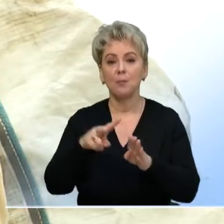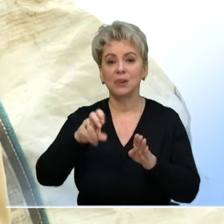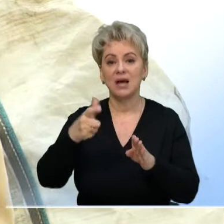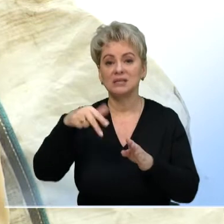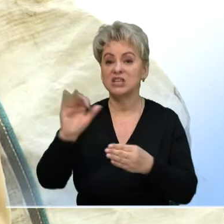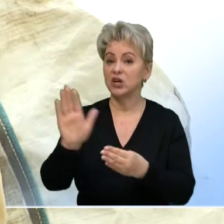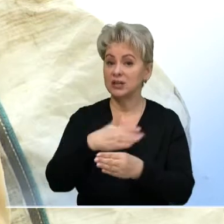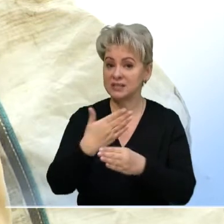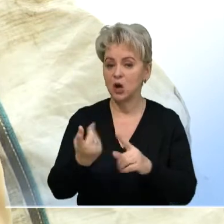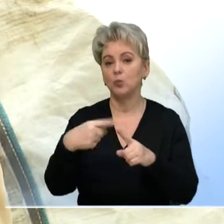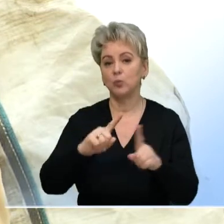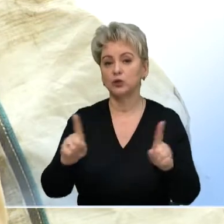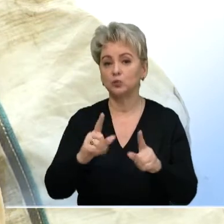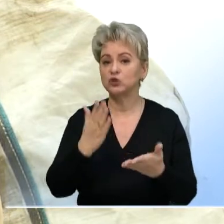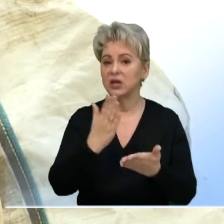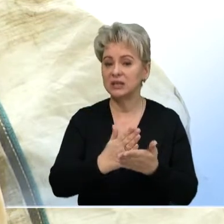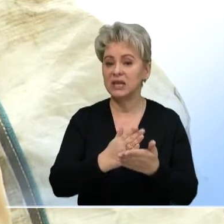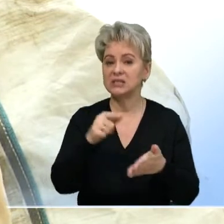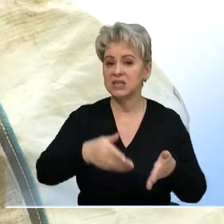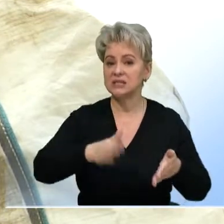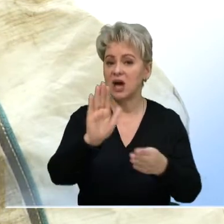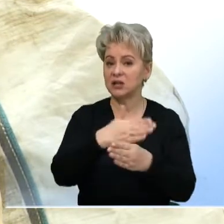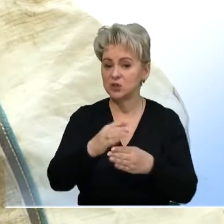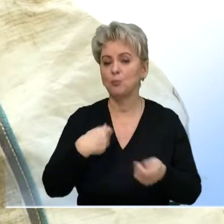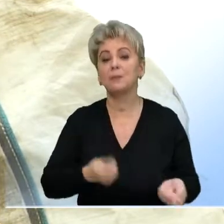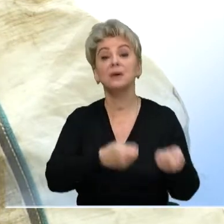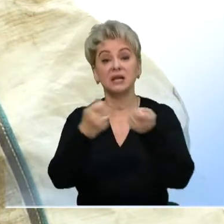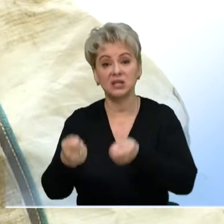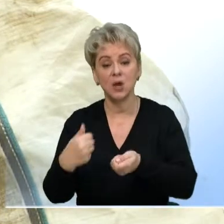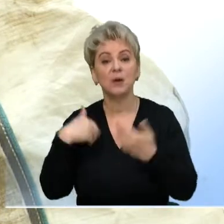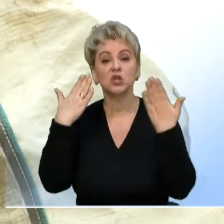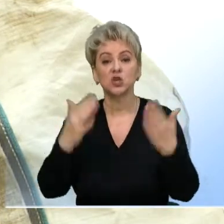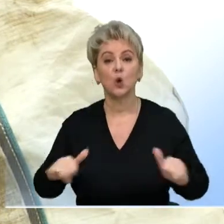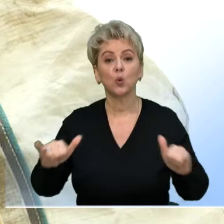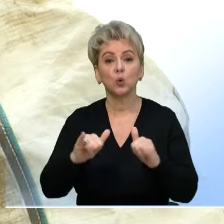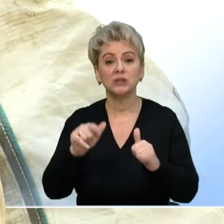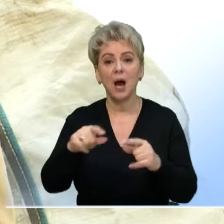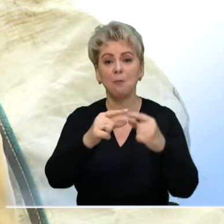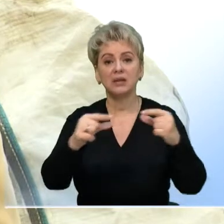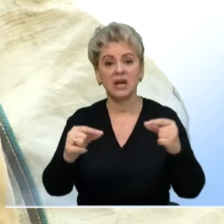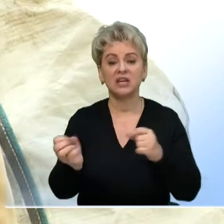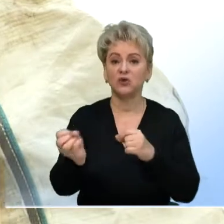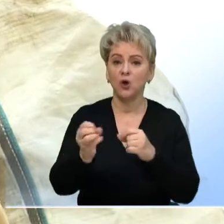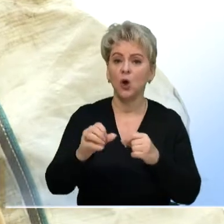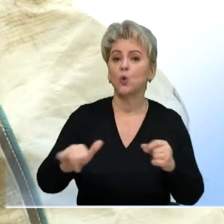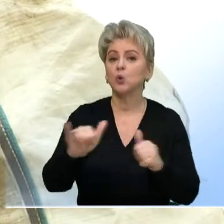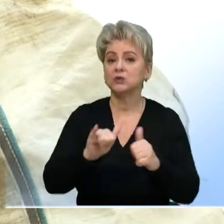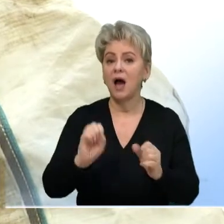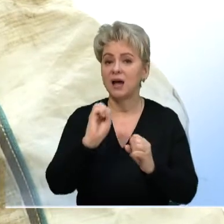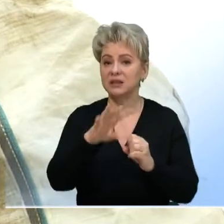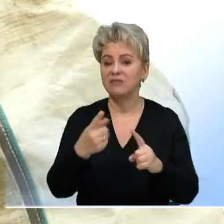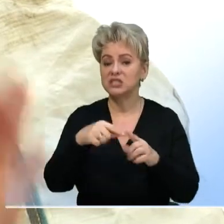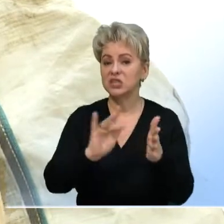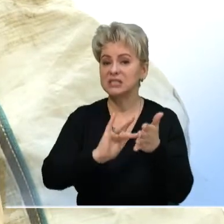пластик мы сортировали, потому что стоят для сортировки, мы относили. Но мы не знали, куда девать там батарейки, мы не знали, куда отдавать